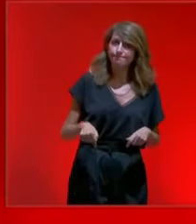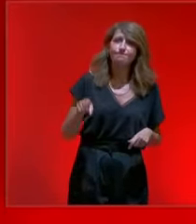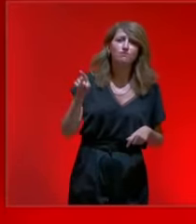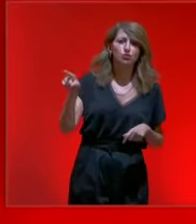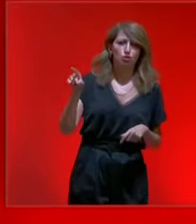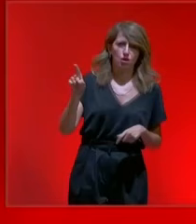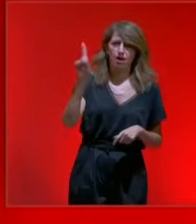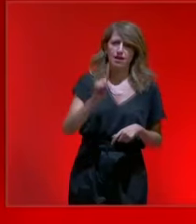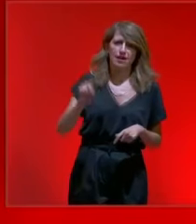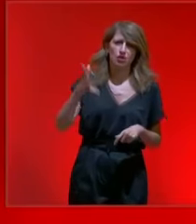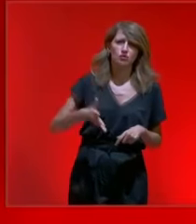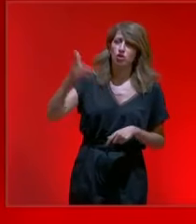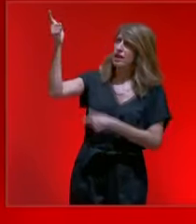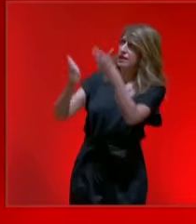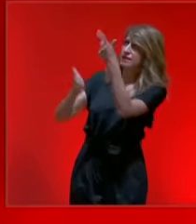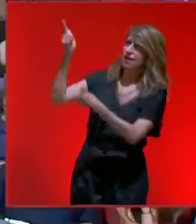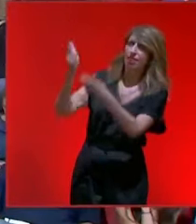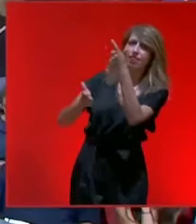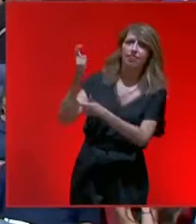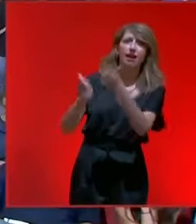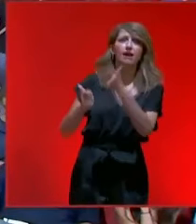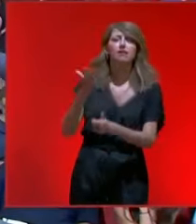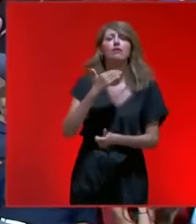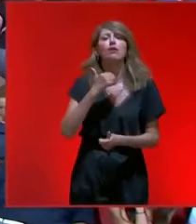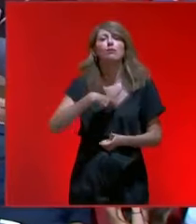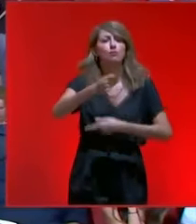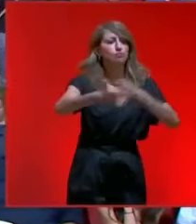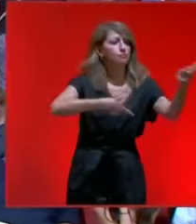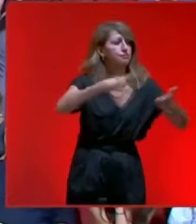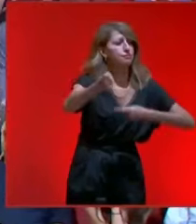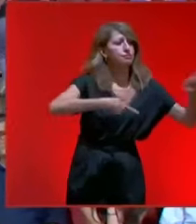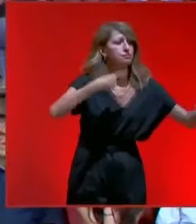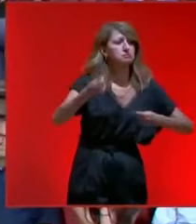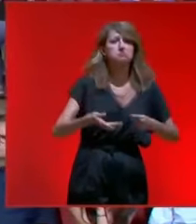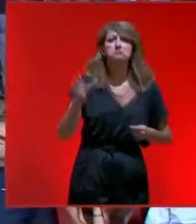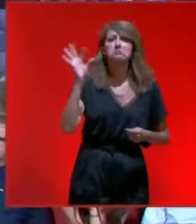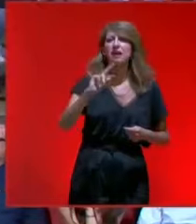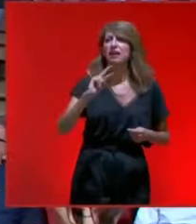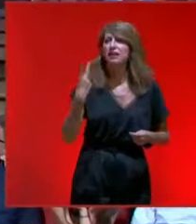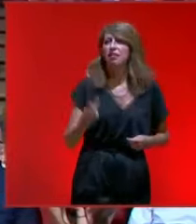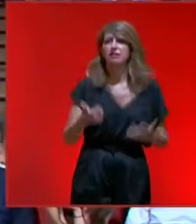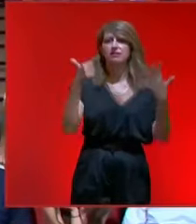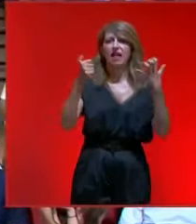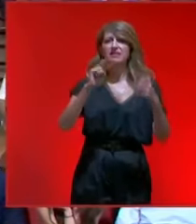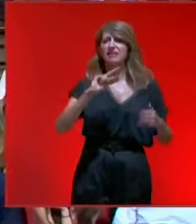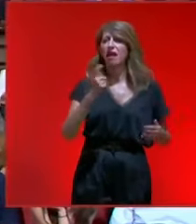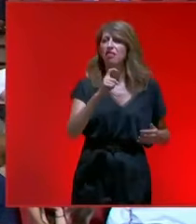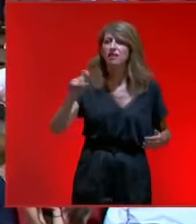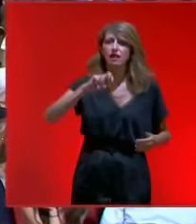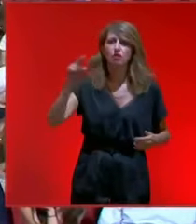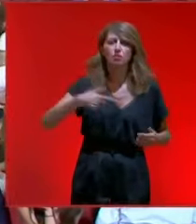να δανείζεται από τις διεθνείς αγορές και να ξοδέψει για άλλη μία τετραετία 50-60 δις δημοσίου χρήματος, να τα